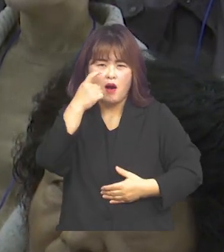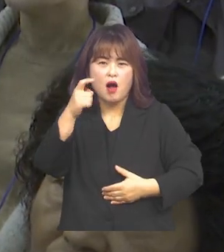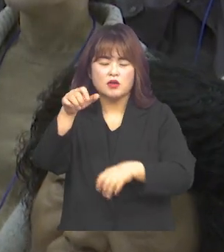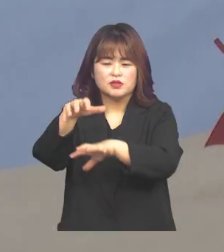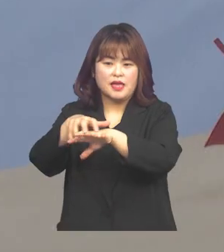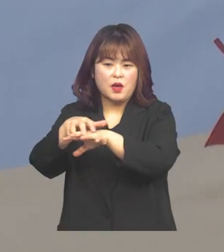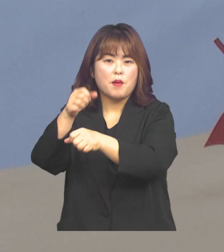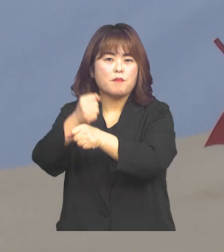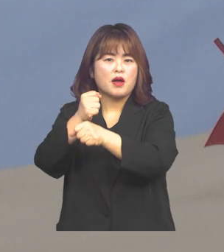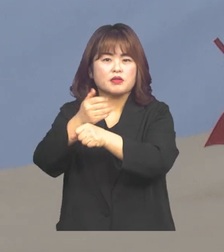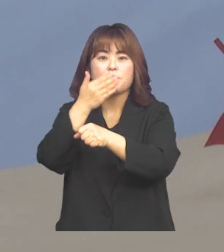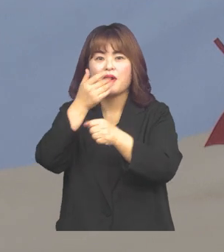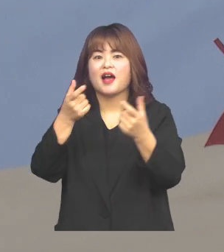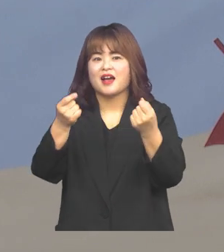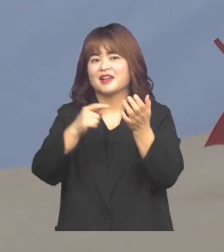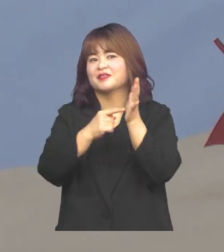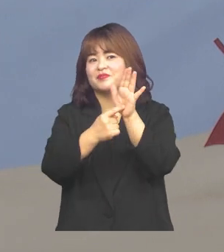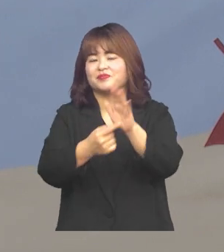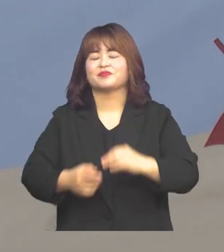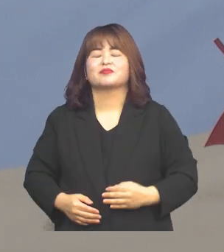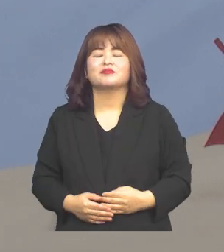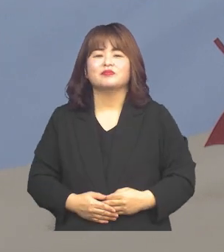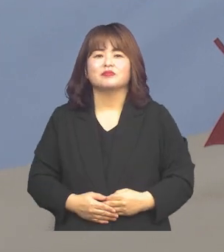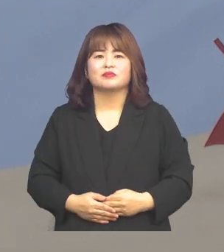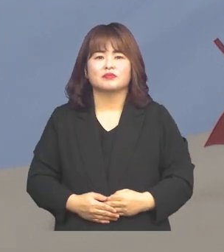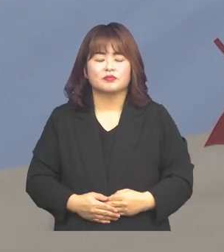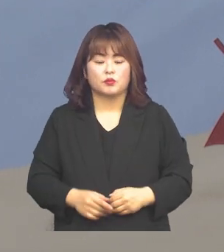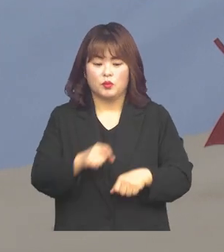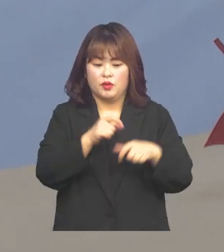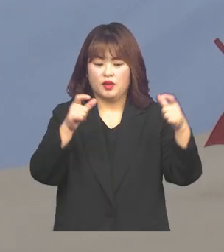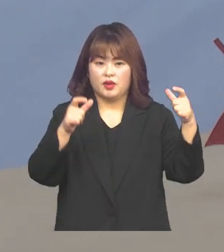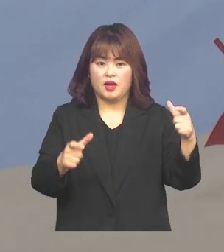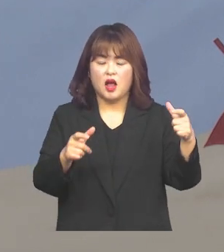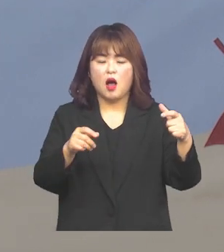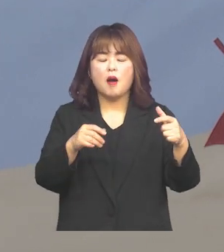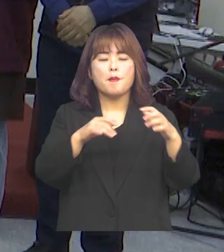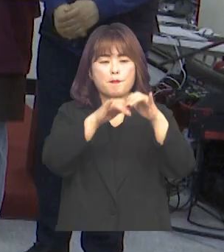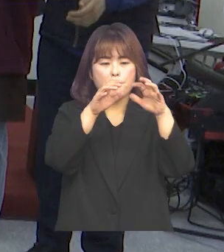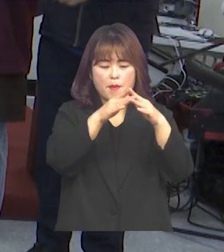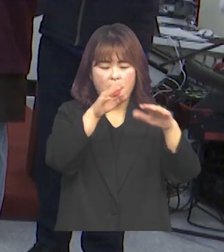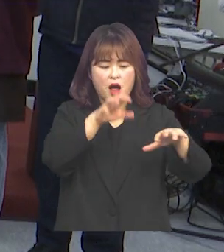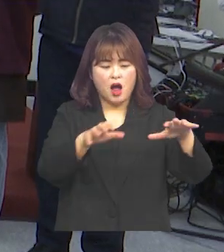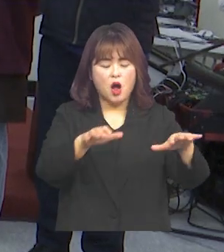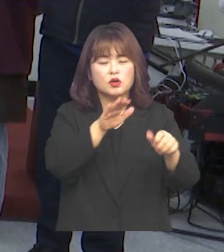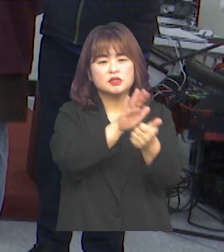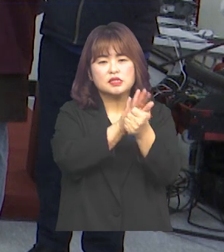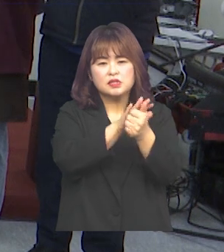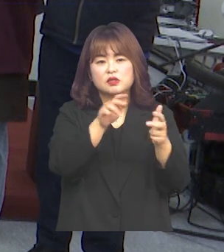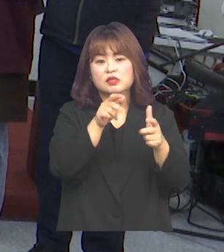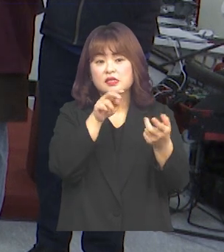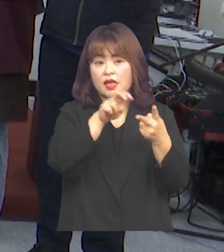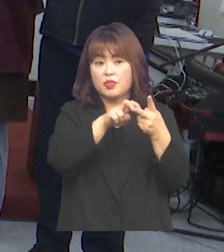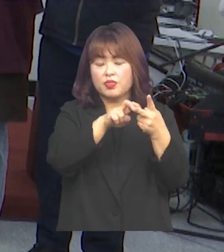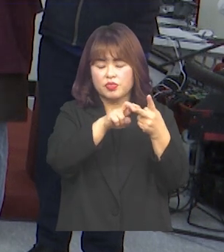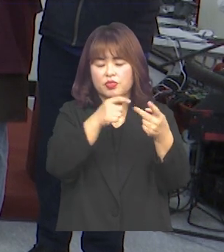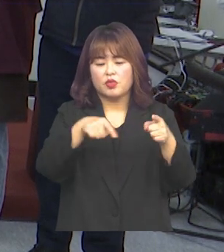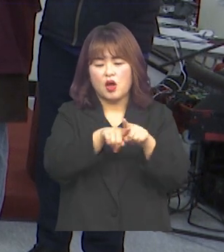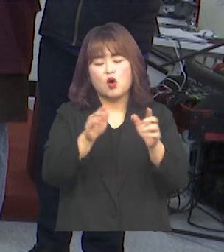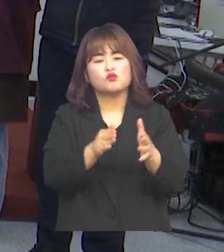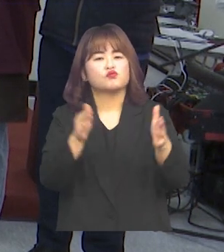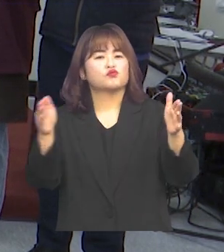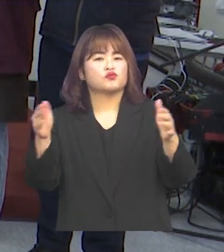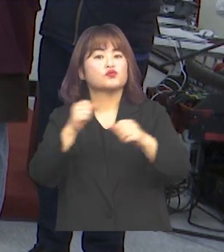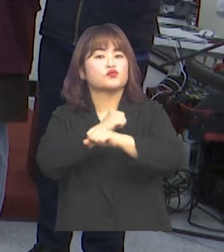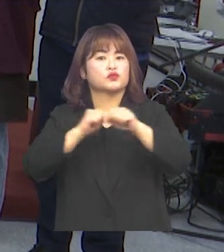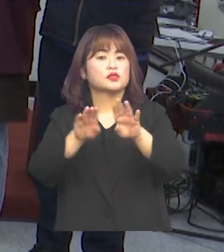넘치는 멋진 생활 공동체가 될 것이라고 말했습니다. 시는 올해 마을 공동체 지원센터를 확장